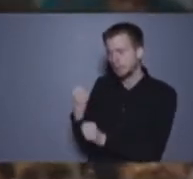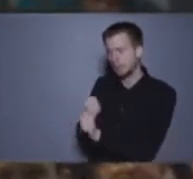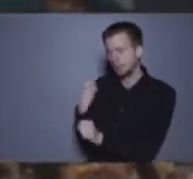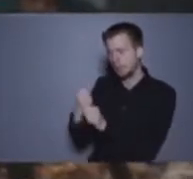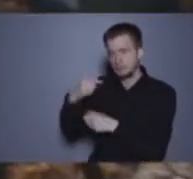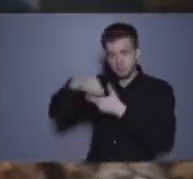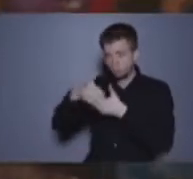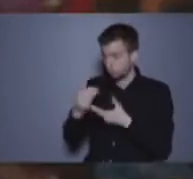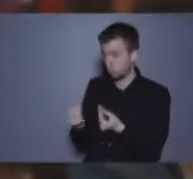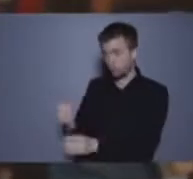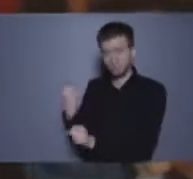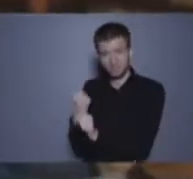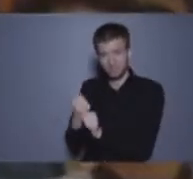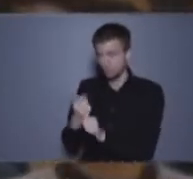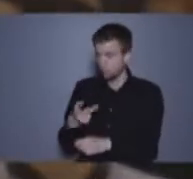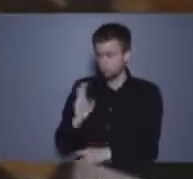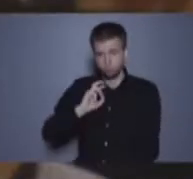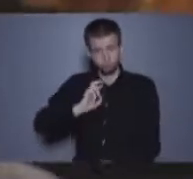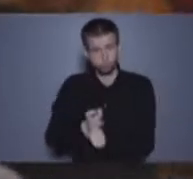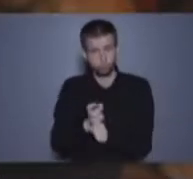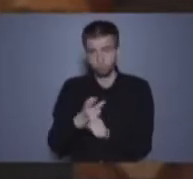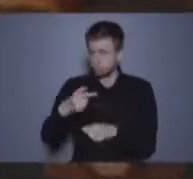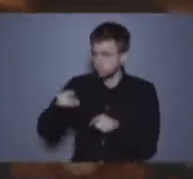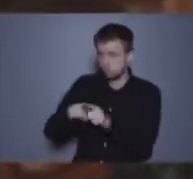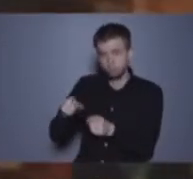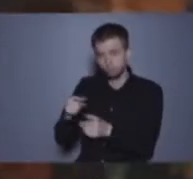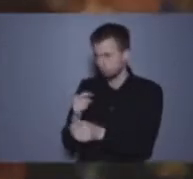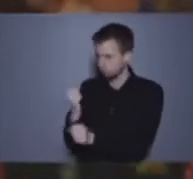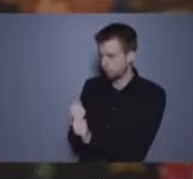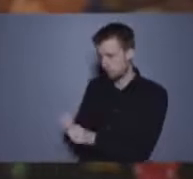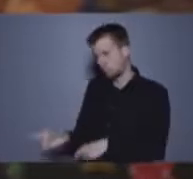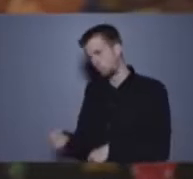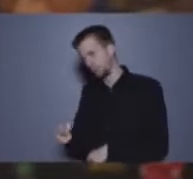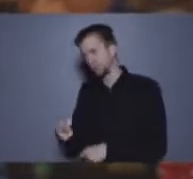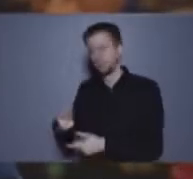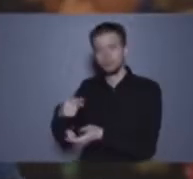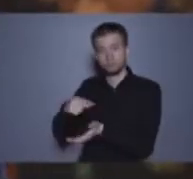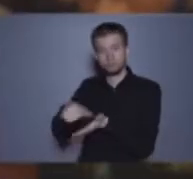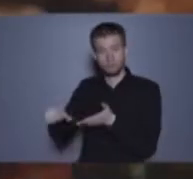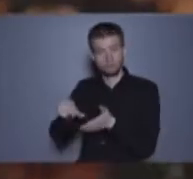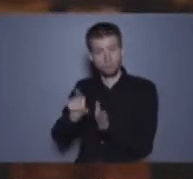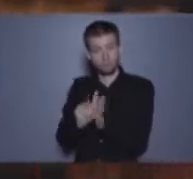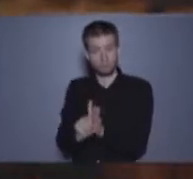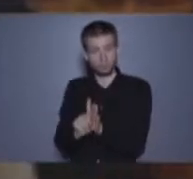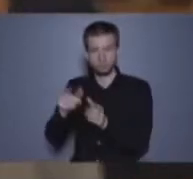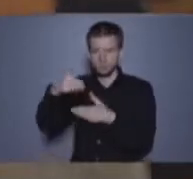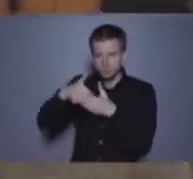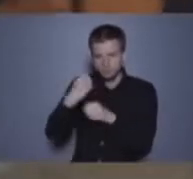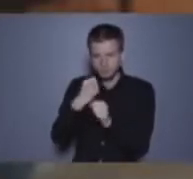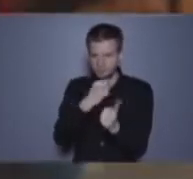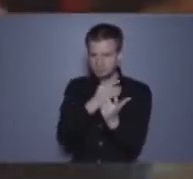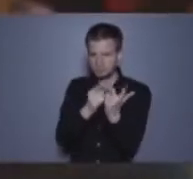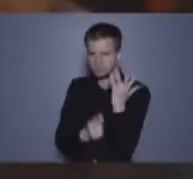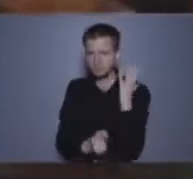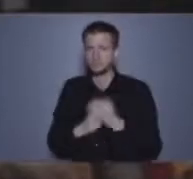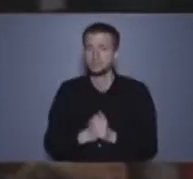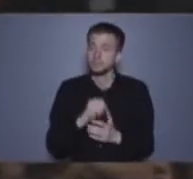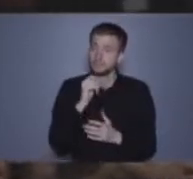plus pénibles, les moins bien payées et les plus morcelées. C'est ainsi que